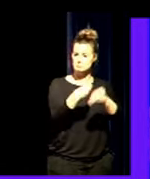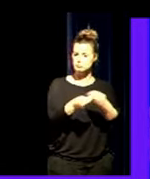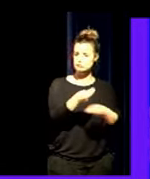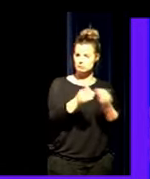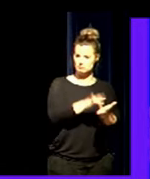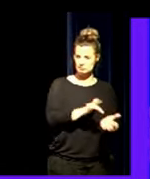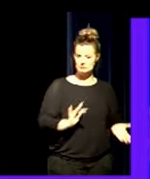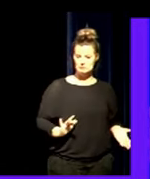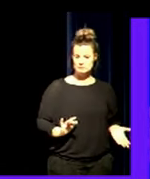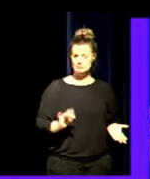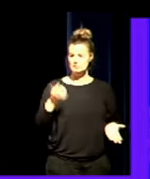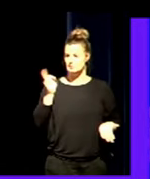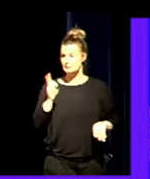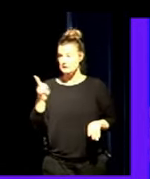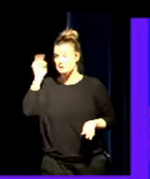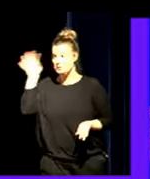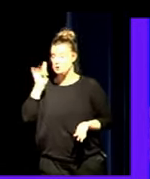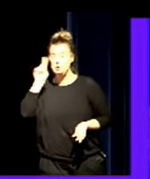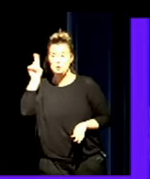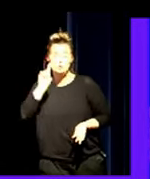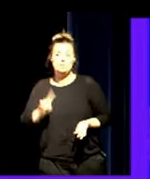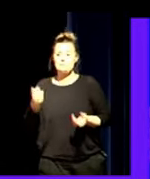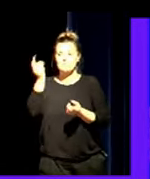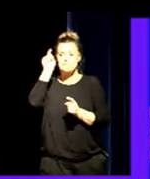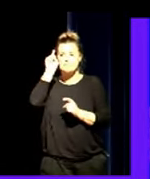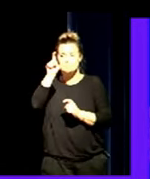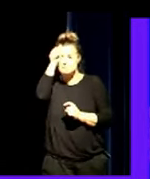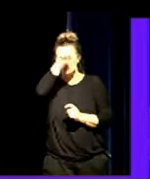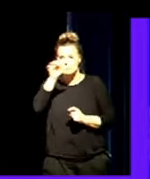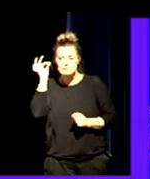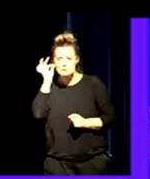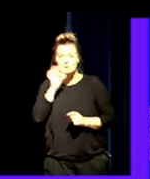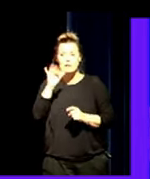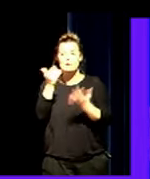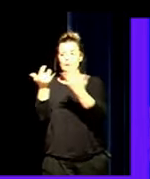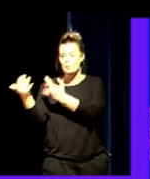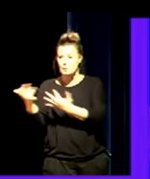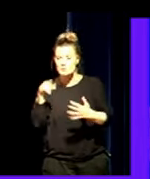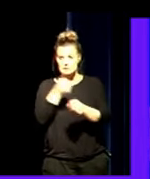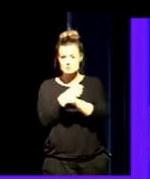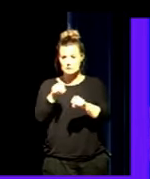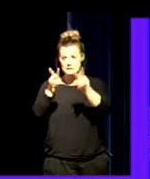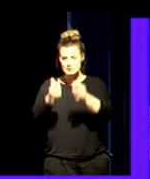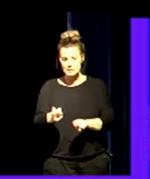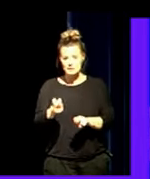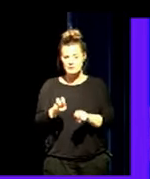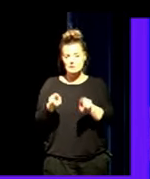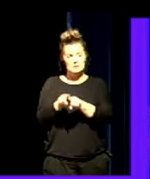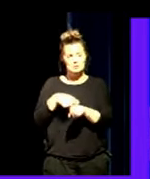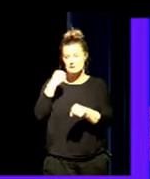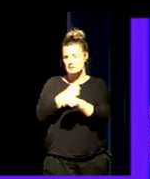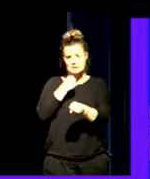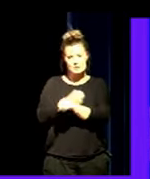ez da zen lehen, enbat irakasle horri buruz hitz egiten, eta zen bat lan deko esperatzen. Gero eta administratiboa goak,